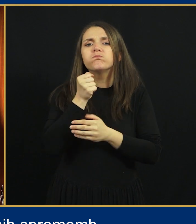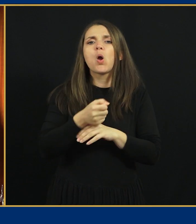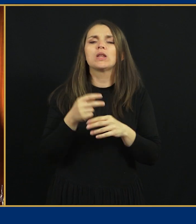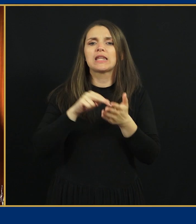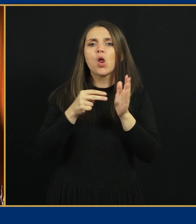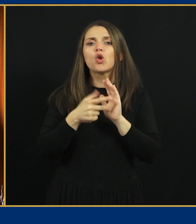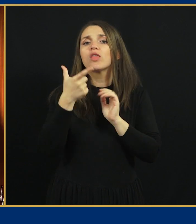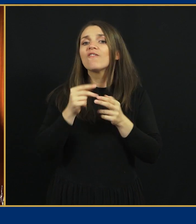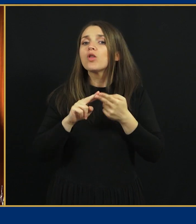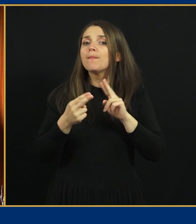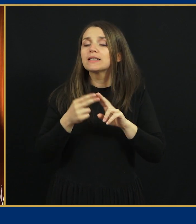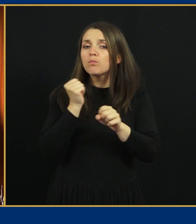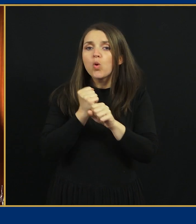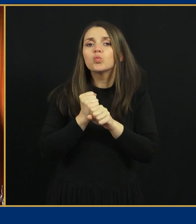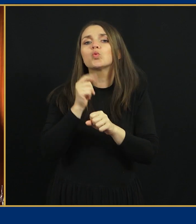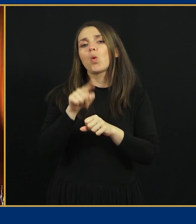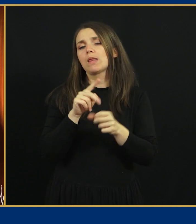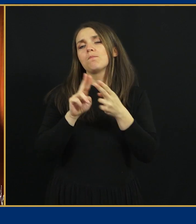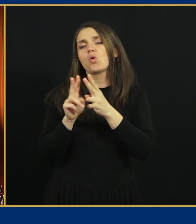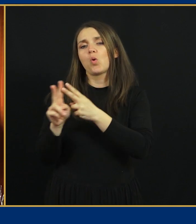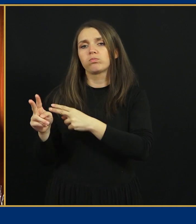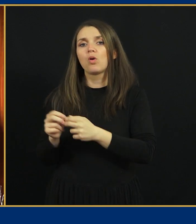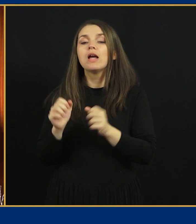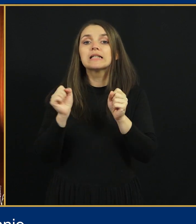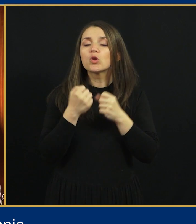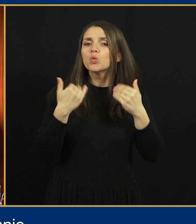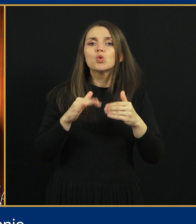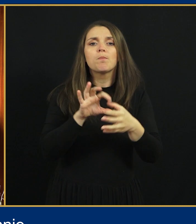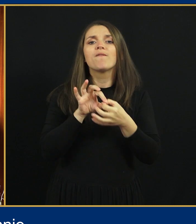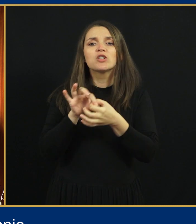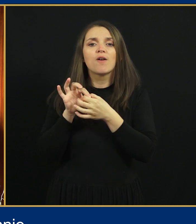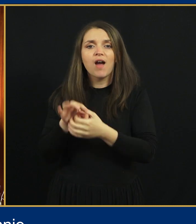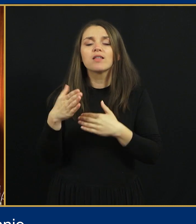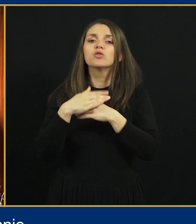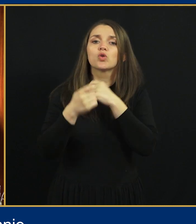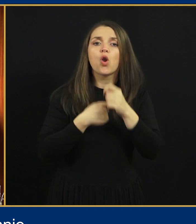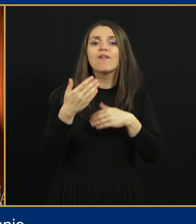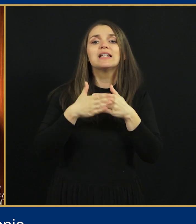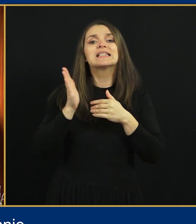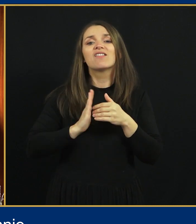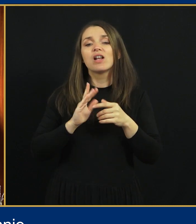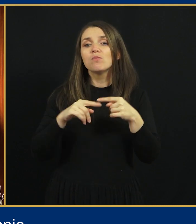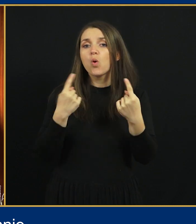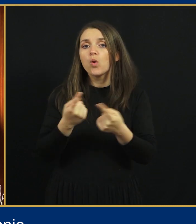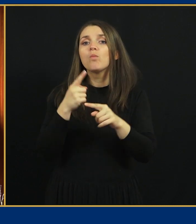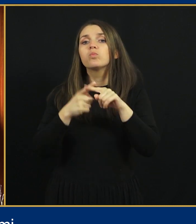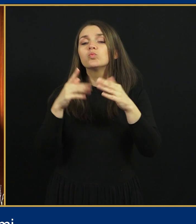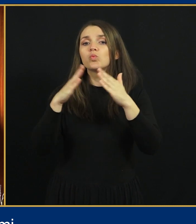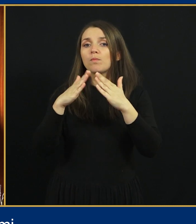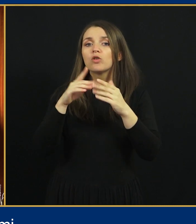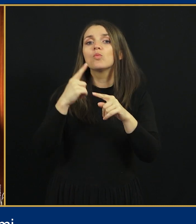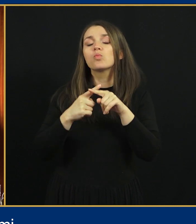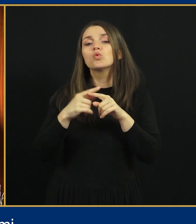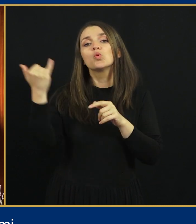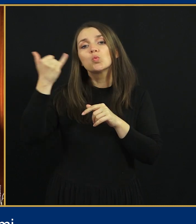tehnologij, dvonamenskih produktov in podobno. Zato je nujno povezovanje in sodelovanje s civilnim okoljem ter z